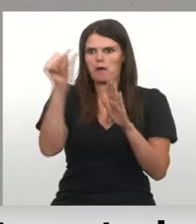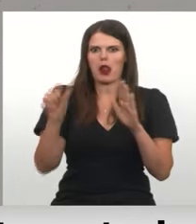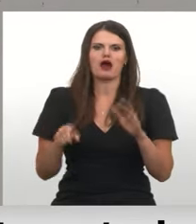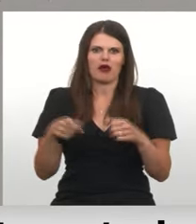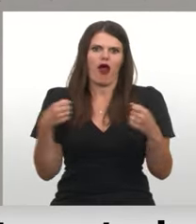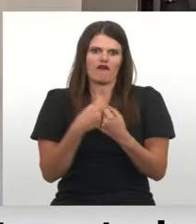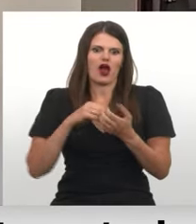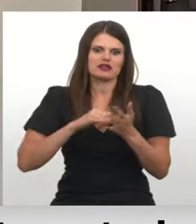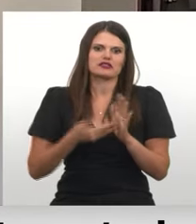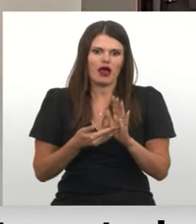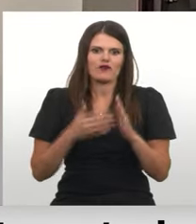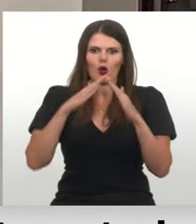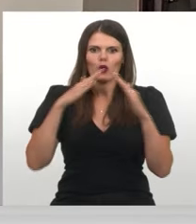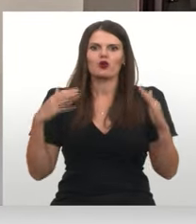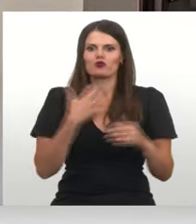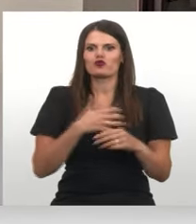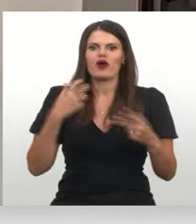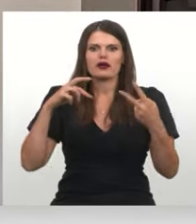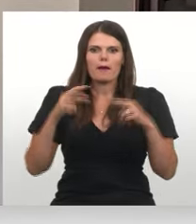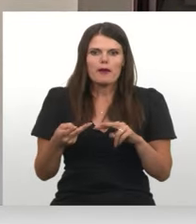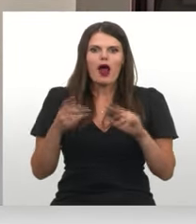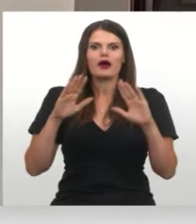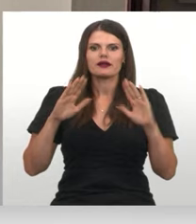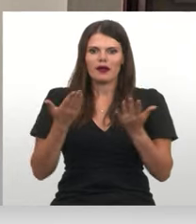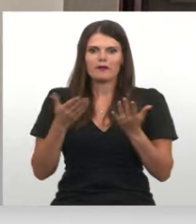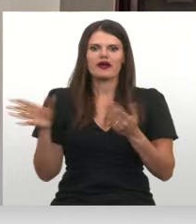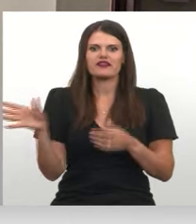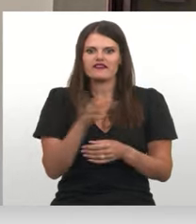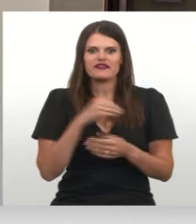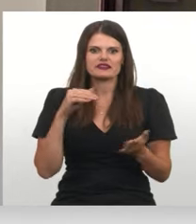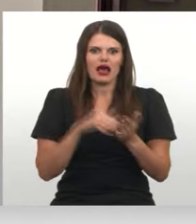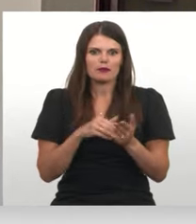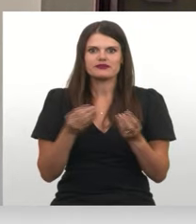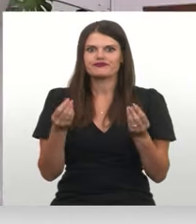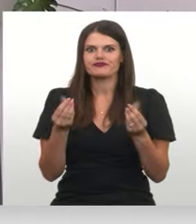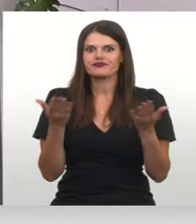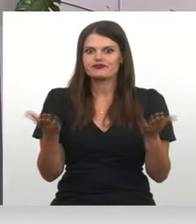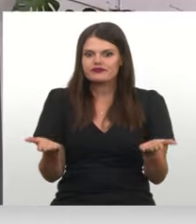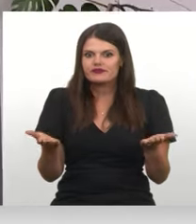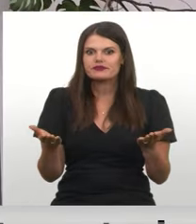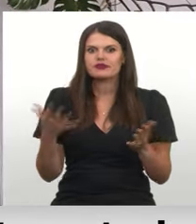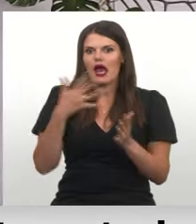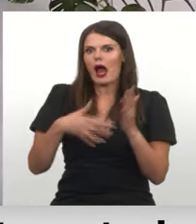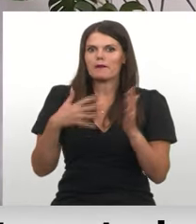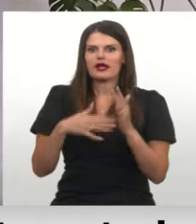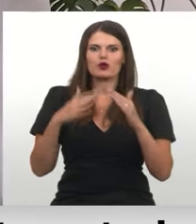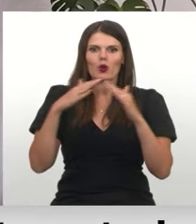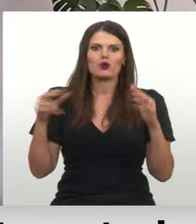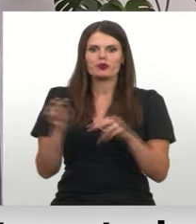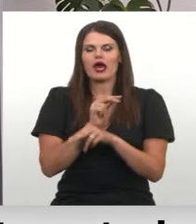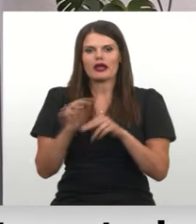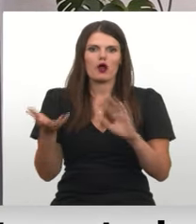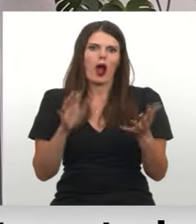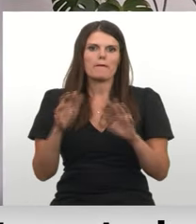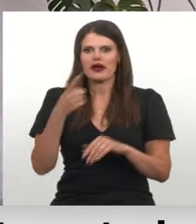avārijas stāvoklī. Jumts ir jāmaina, bet viss apstājās pie finansējuma. Aplēsts, ka jumta remonts izmaksātu